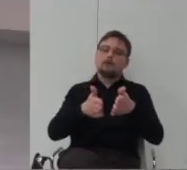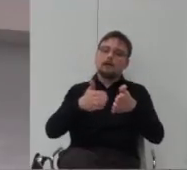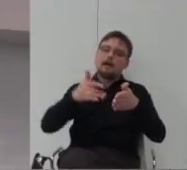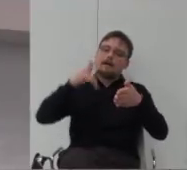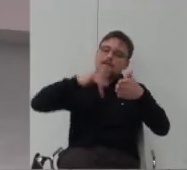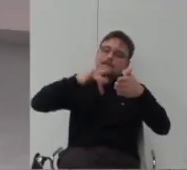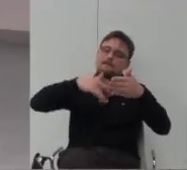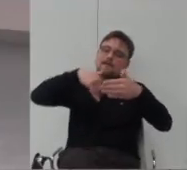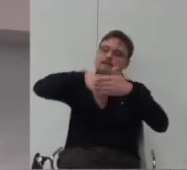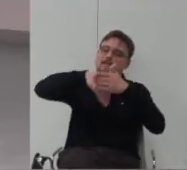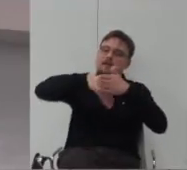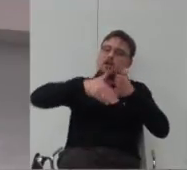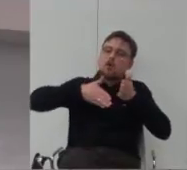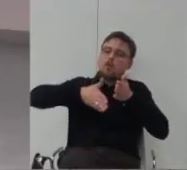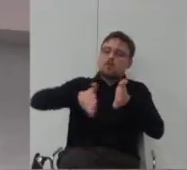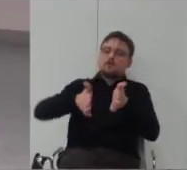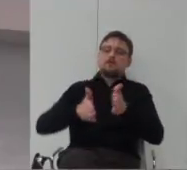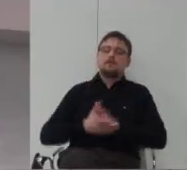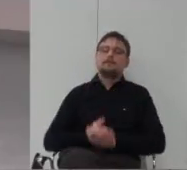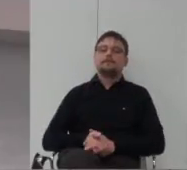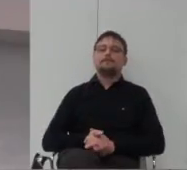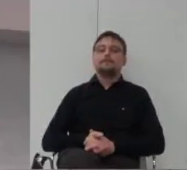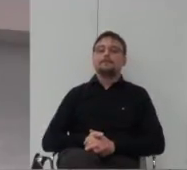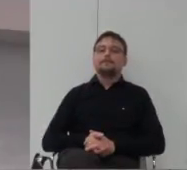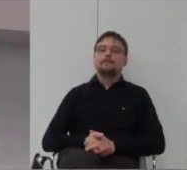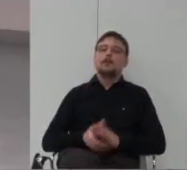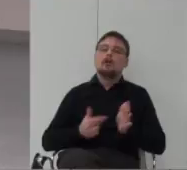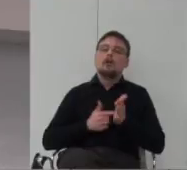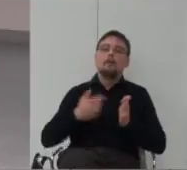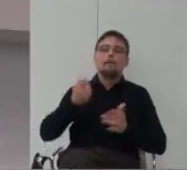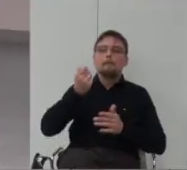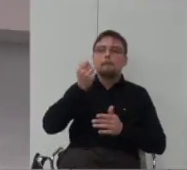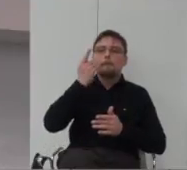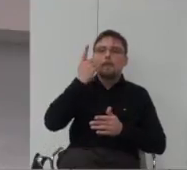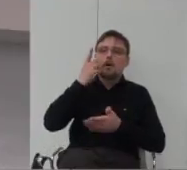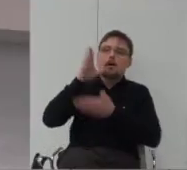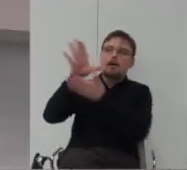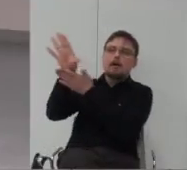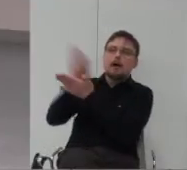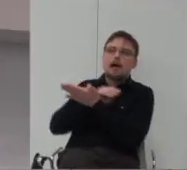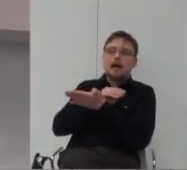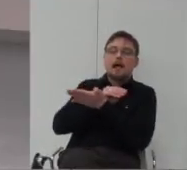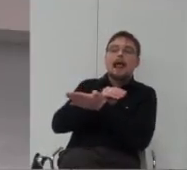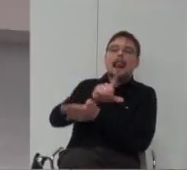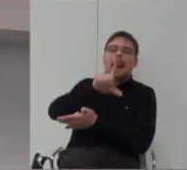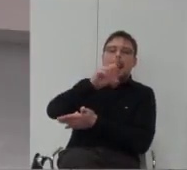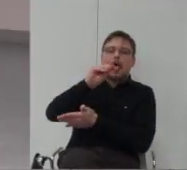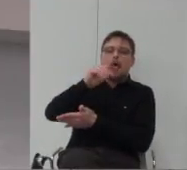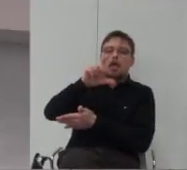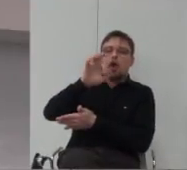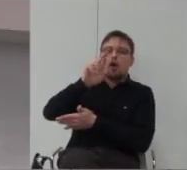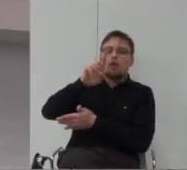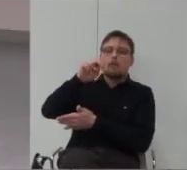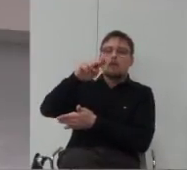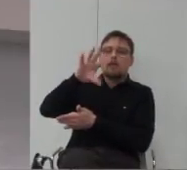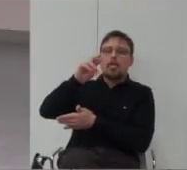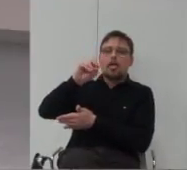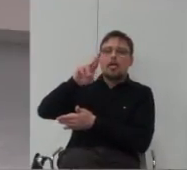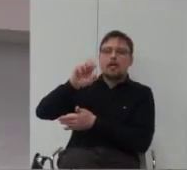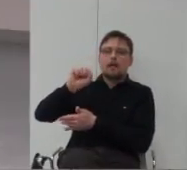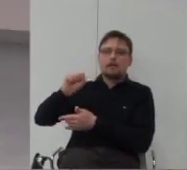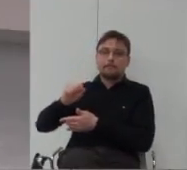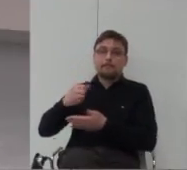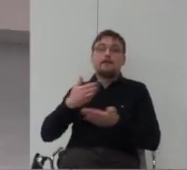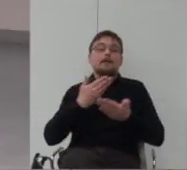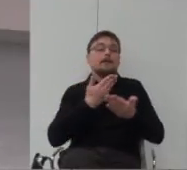tą jednostkę. Zaproponowało taką wspólną ulicę, wewnętrzną ulicę, która była inspirowana